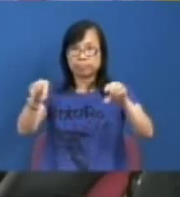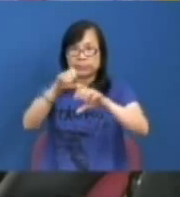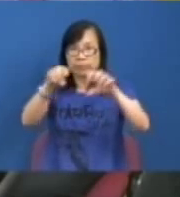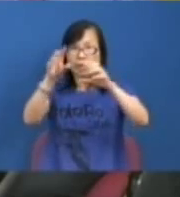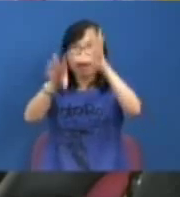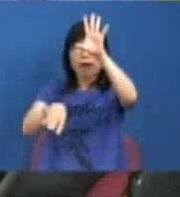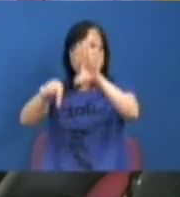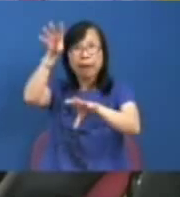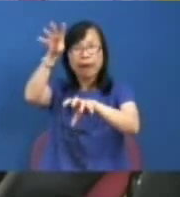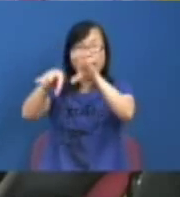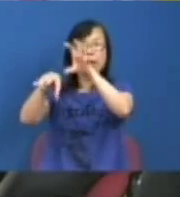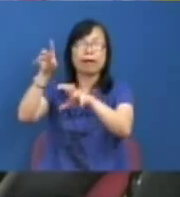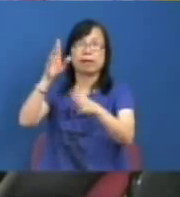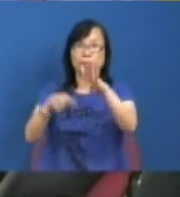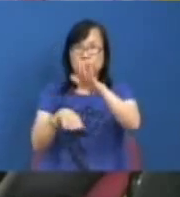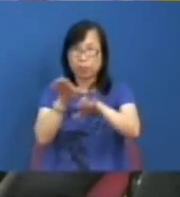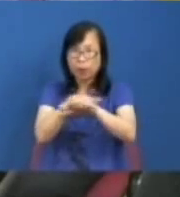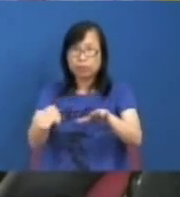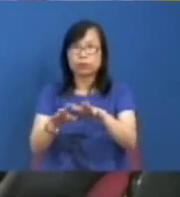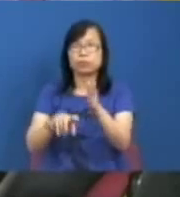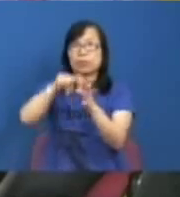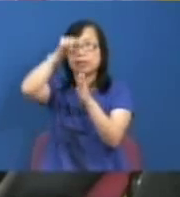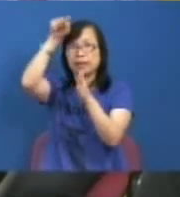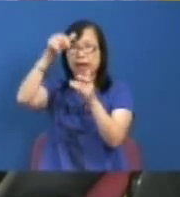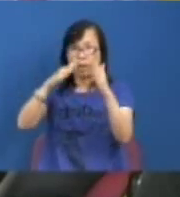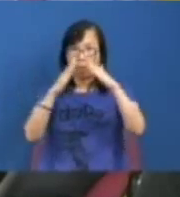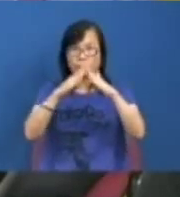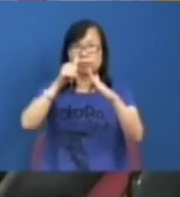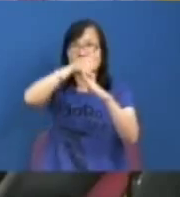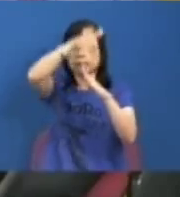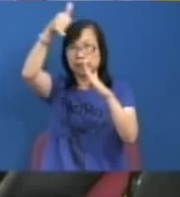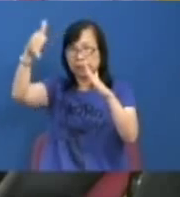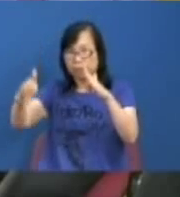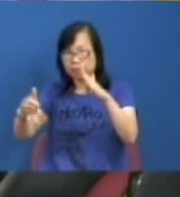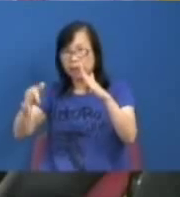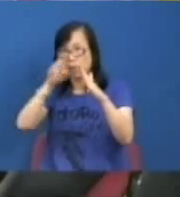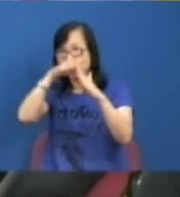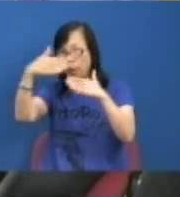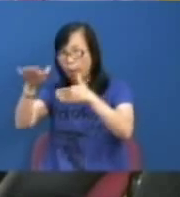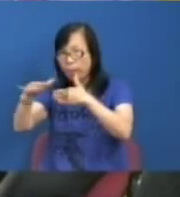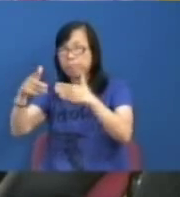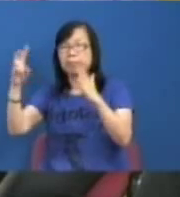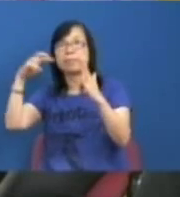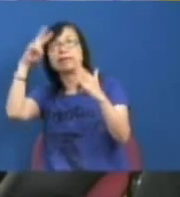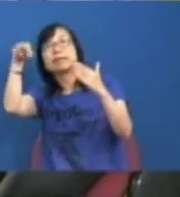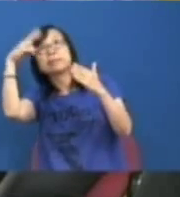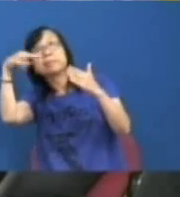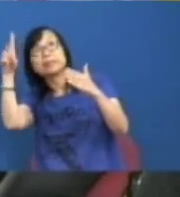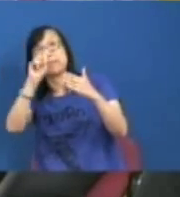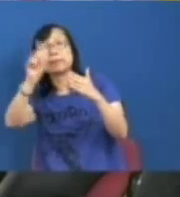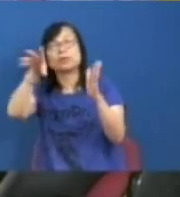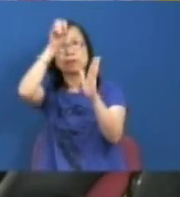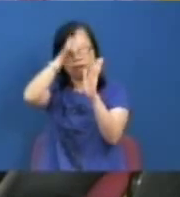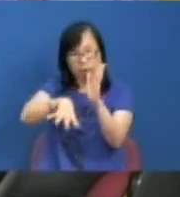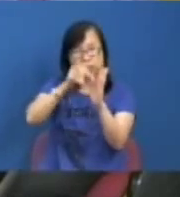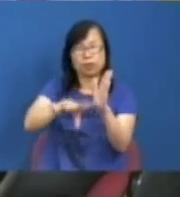安全地咧喺室內擒翻出去室內個棚嗰度去檢查喺邊個位置漏水同埋個站水熟